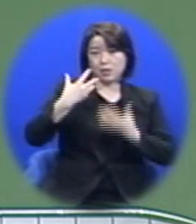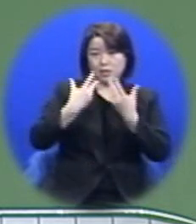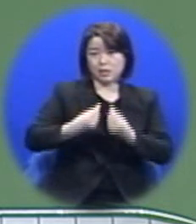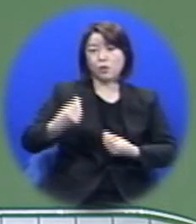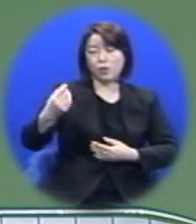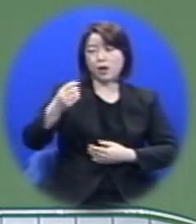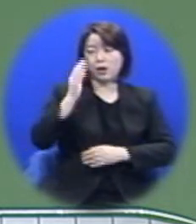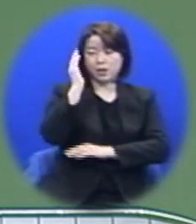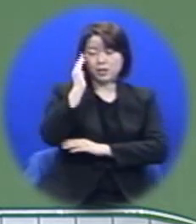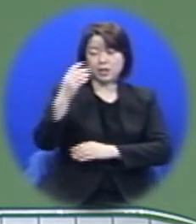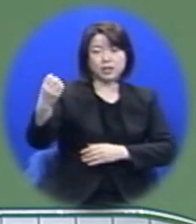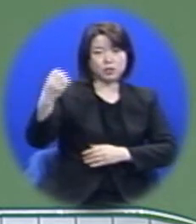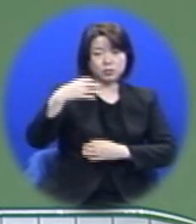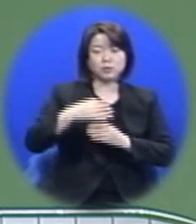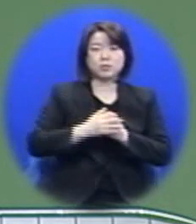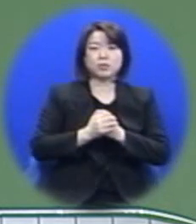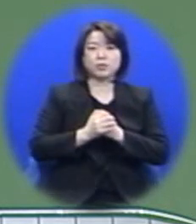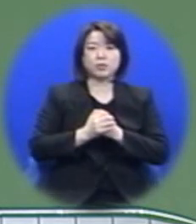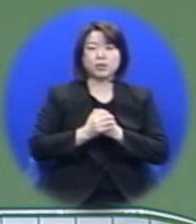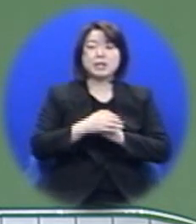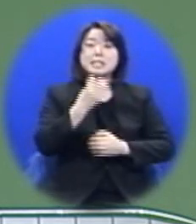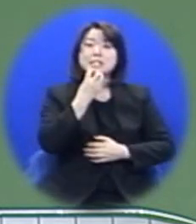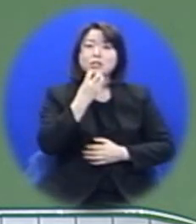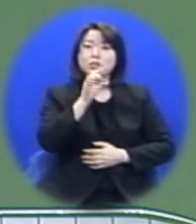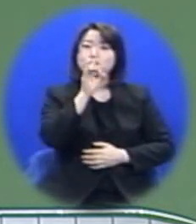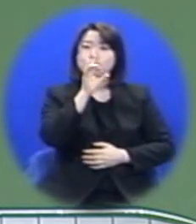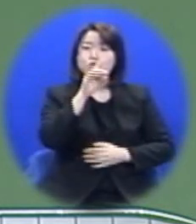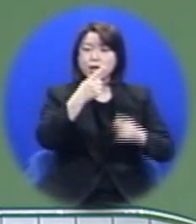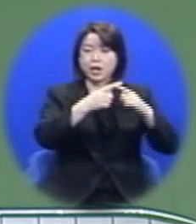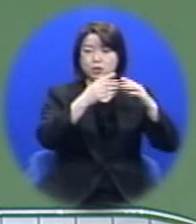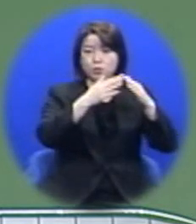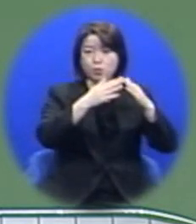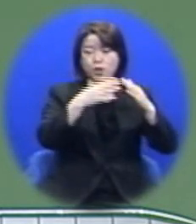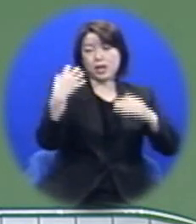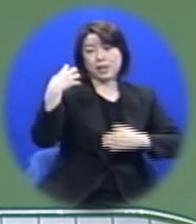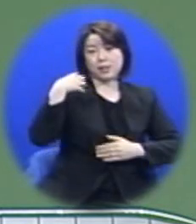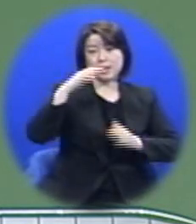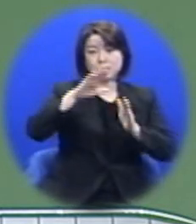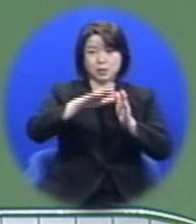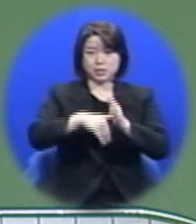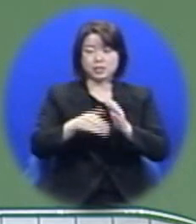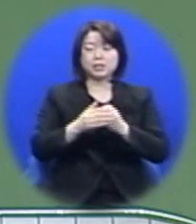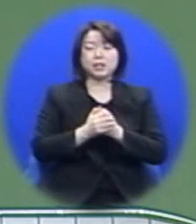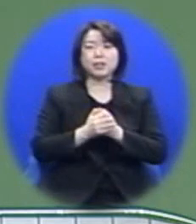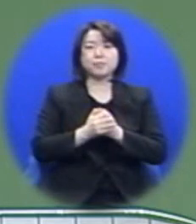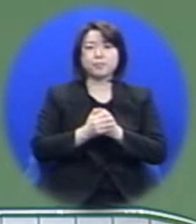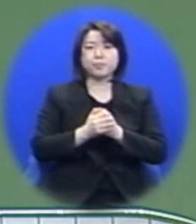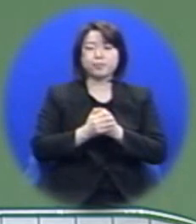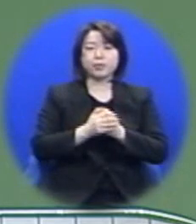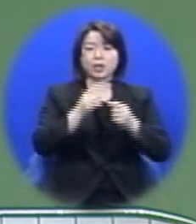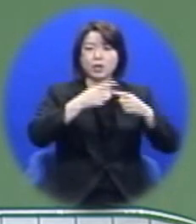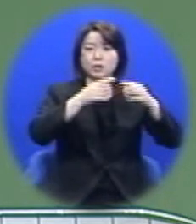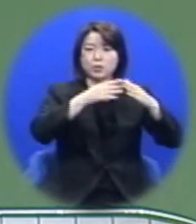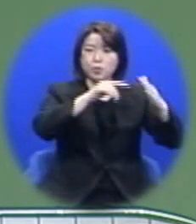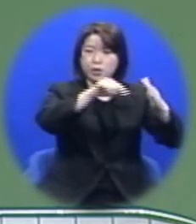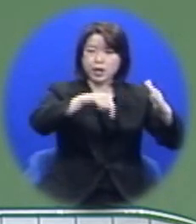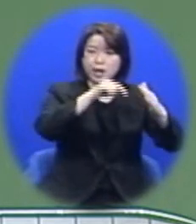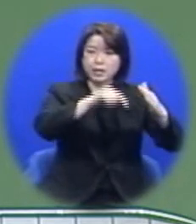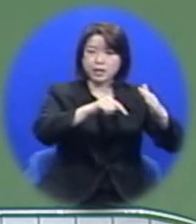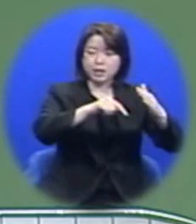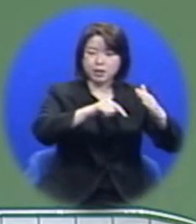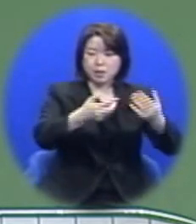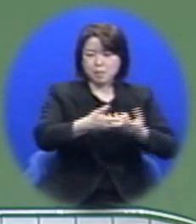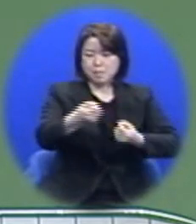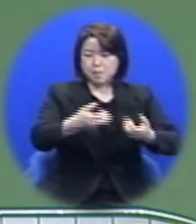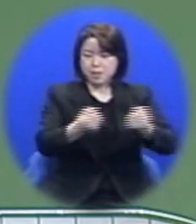들려주셨습니다. 서울에 있는 중앙교회 담임하실 때 그때 교회 내분이